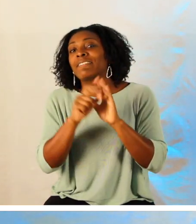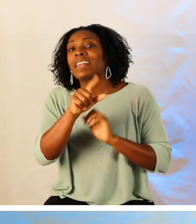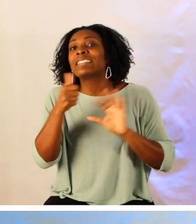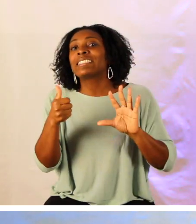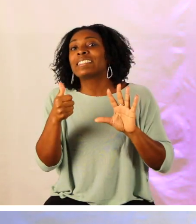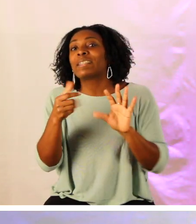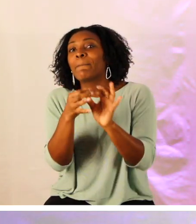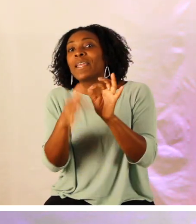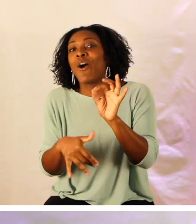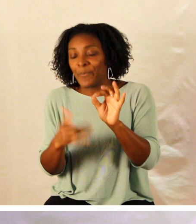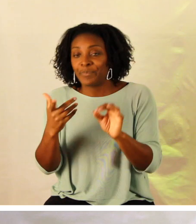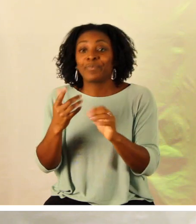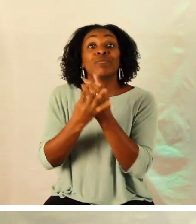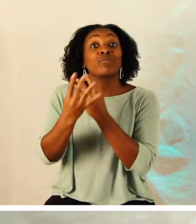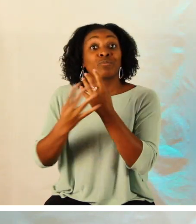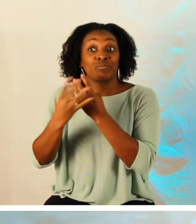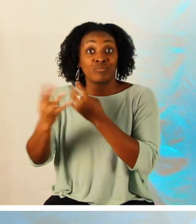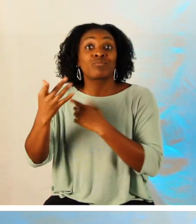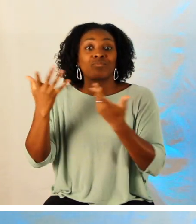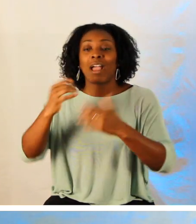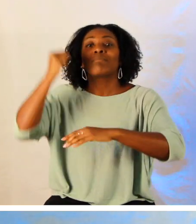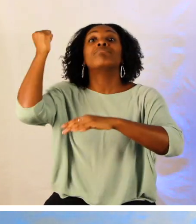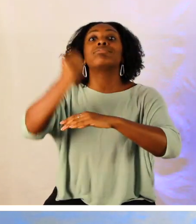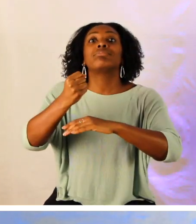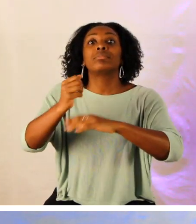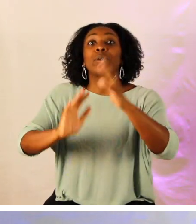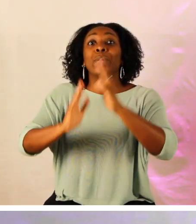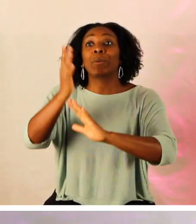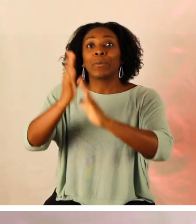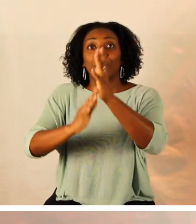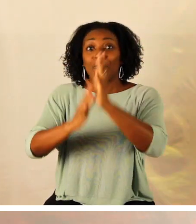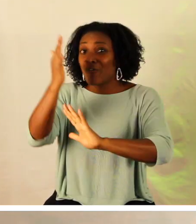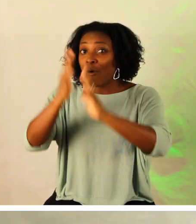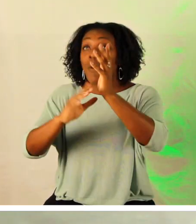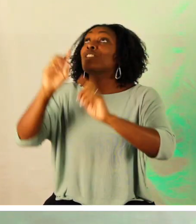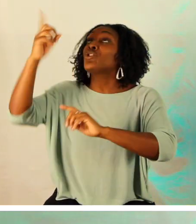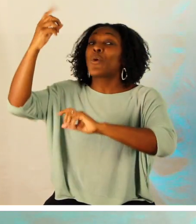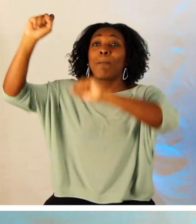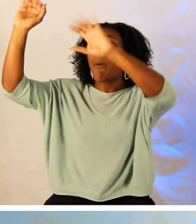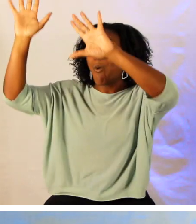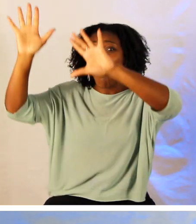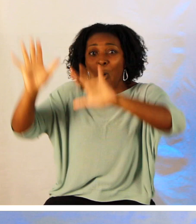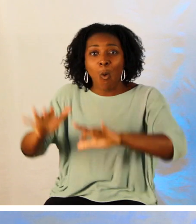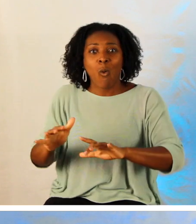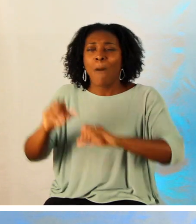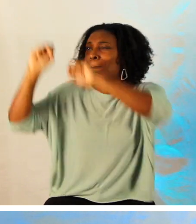26, quand il va faire l'Holocauste, le feu va descendre du ciel. Dieu répond toujours à un cœur qui est consacré pour